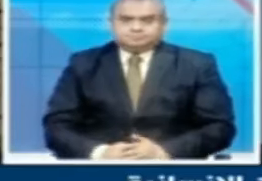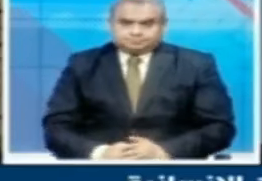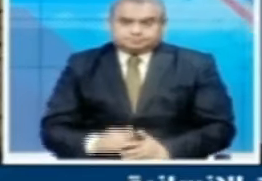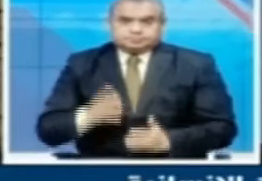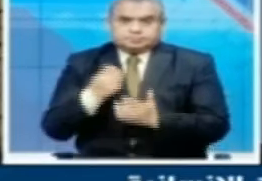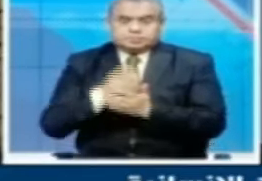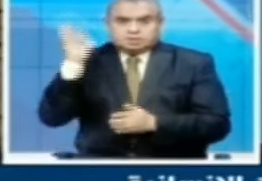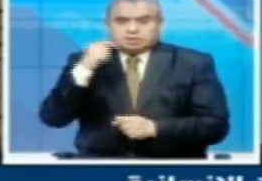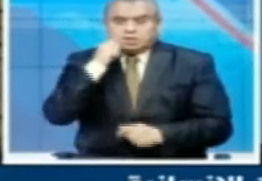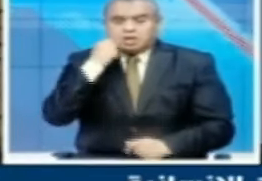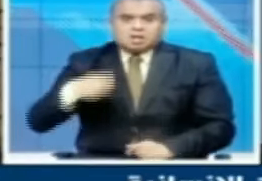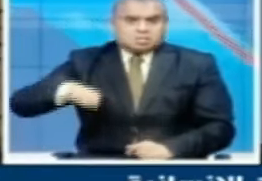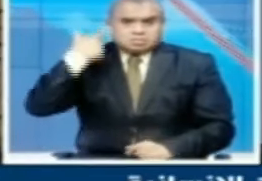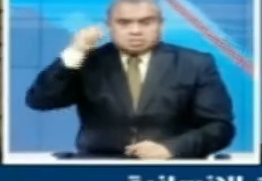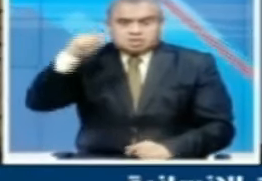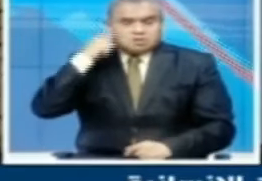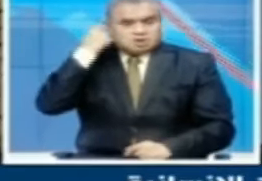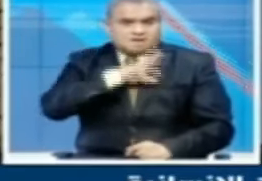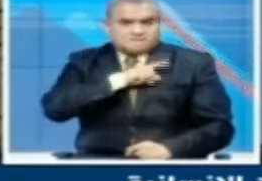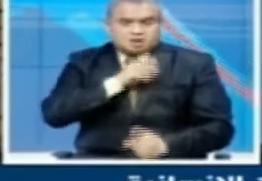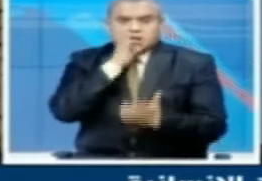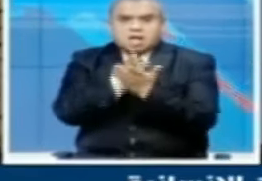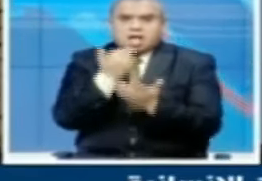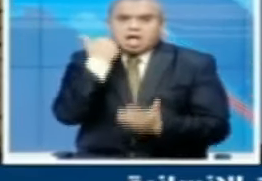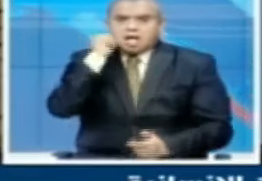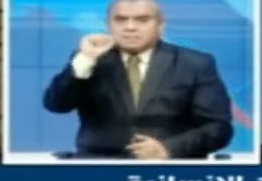ليحصل الفلسطينيون على حقوقهم المشروعة.